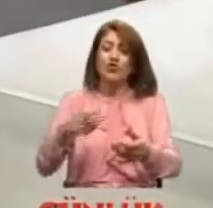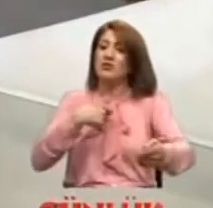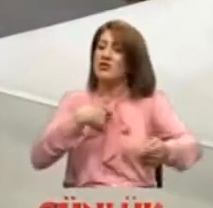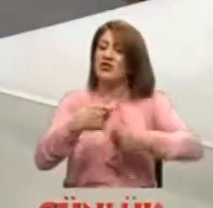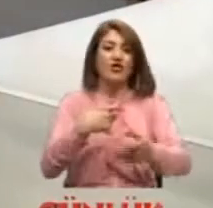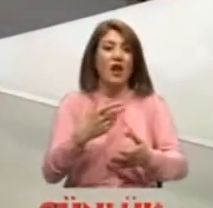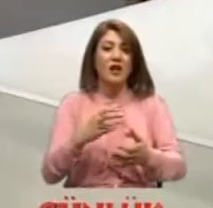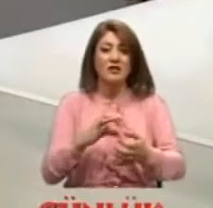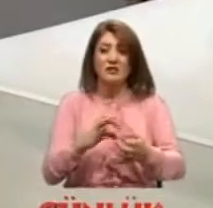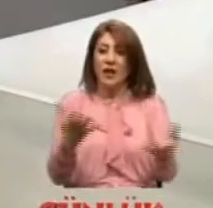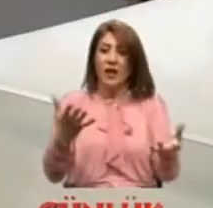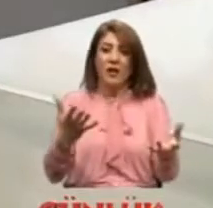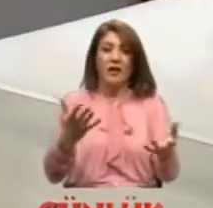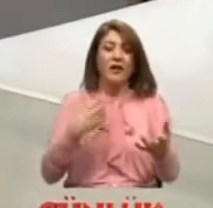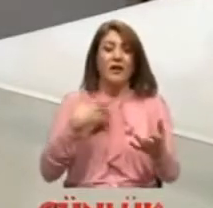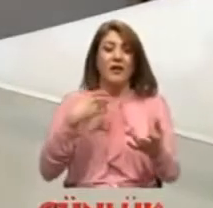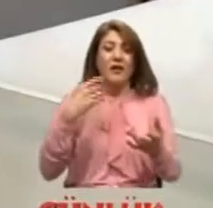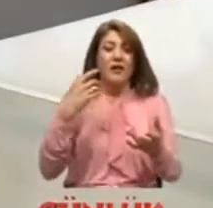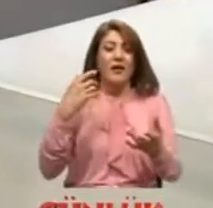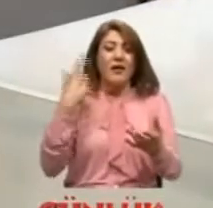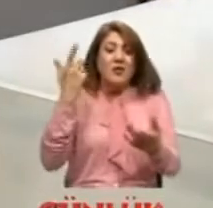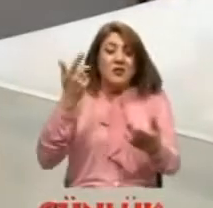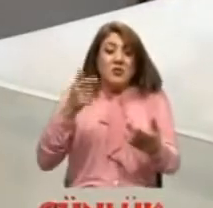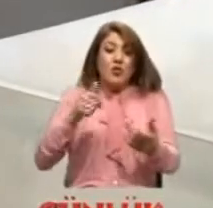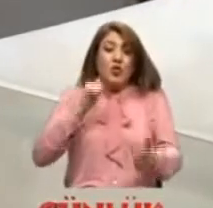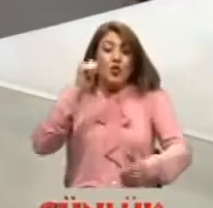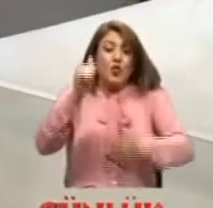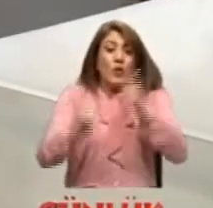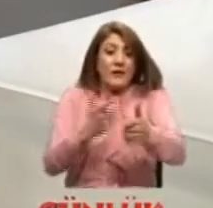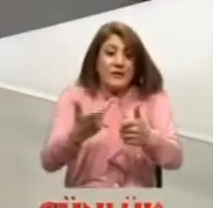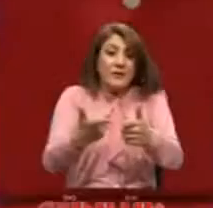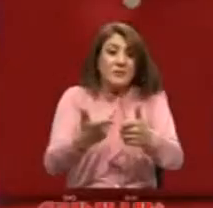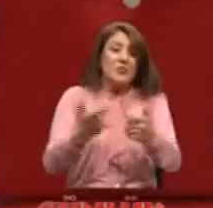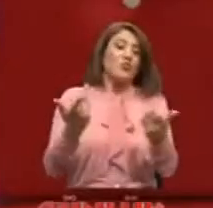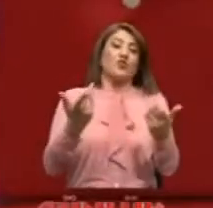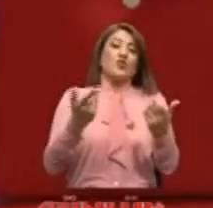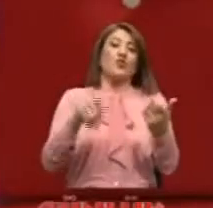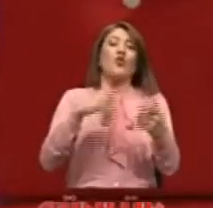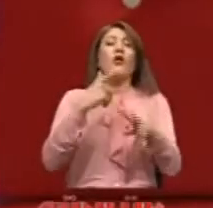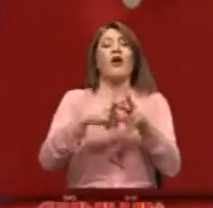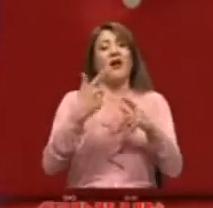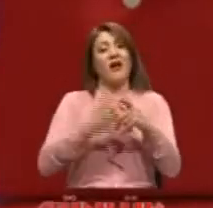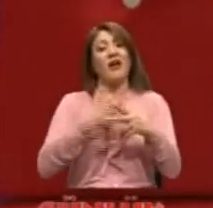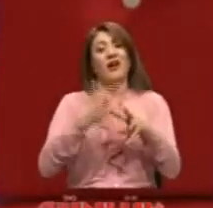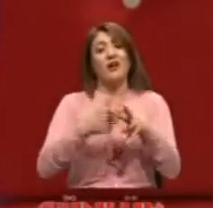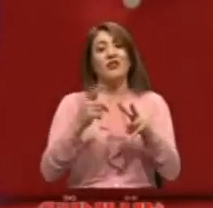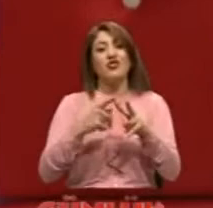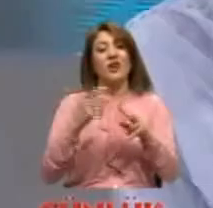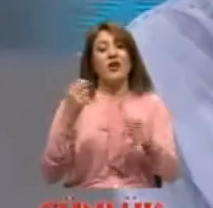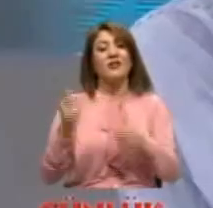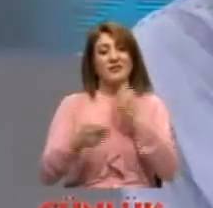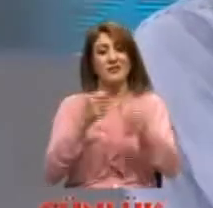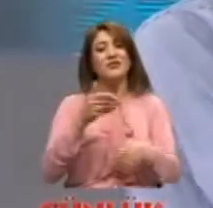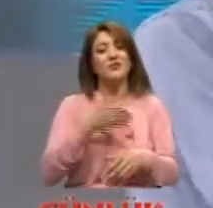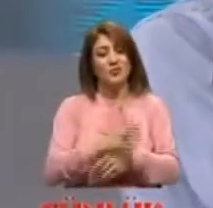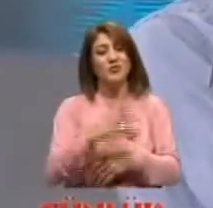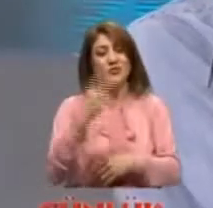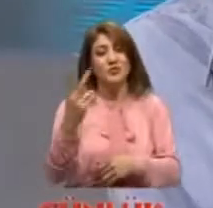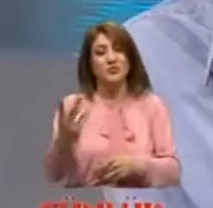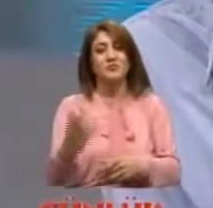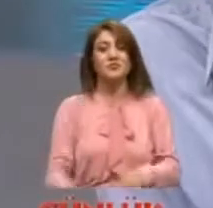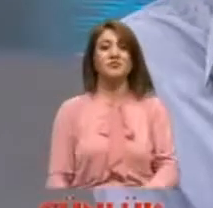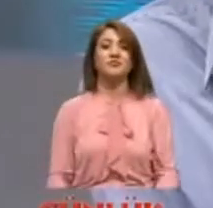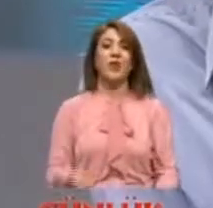ticari sektör olmuştur? Üretim ve yedek parçası falan mı demek? Kesin bunlar ajan işi, ben sana söylüyorum. Vallahi yani bu kadar olamaz.